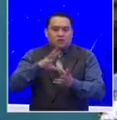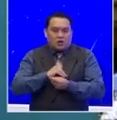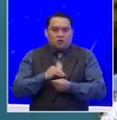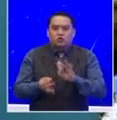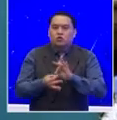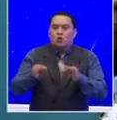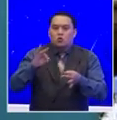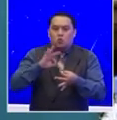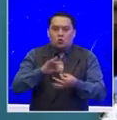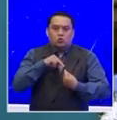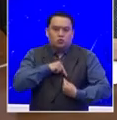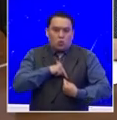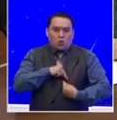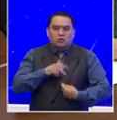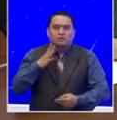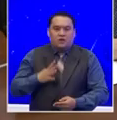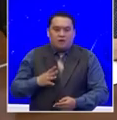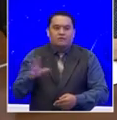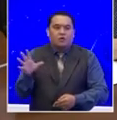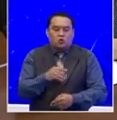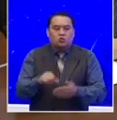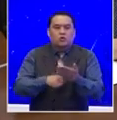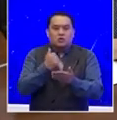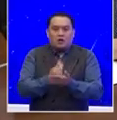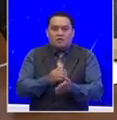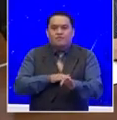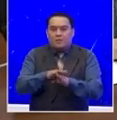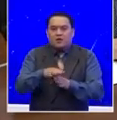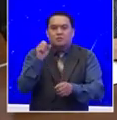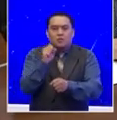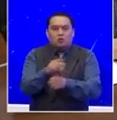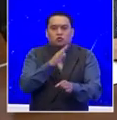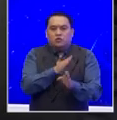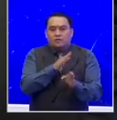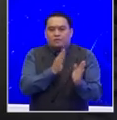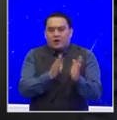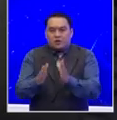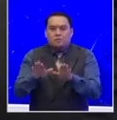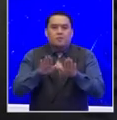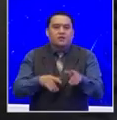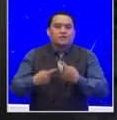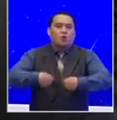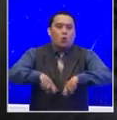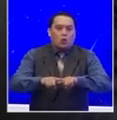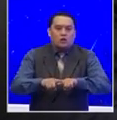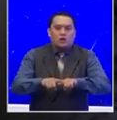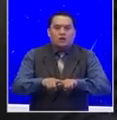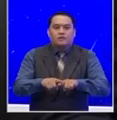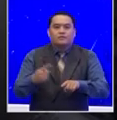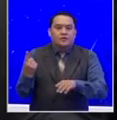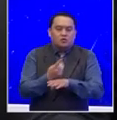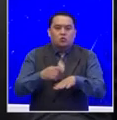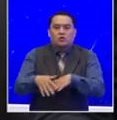очень сложный, но все трудности преодолимы. Самое главное – четкое выполнение поручений со стороны местных исполнительных органов и, прежде